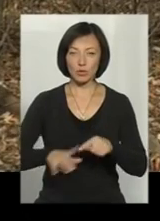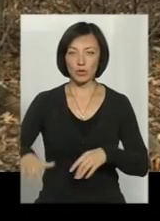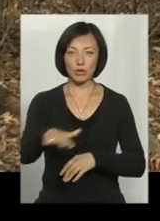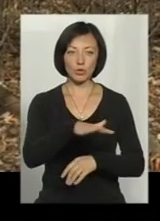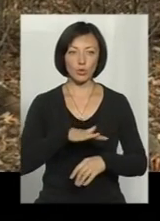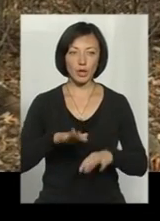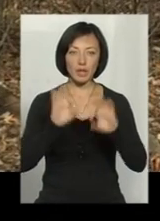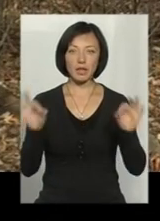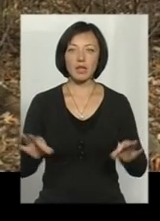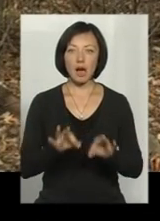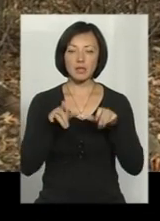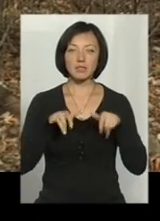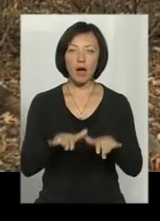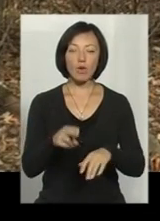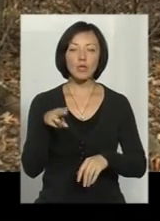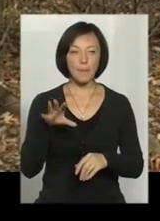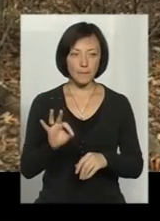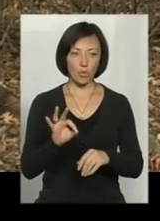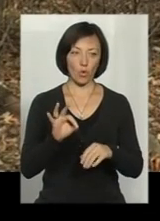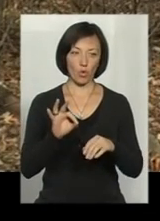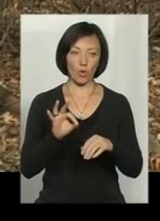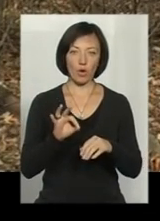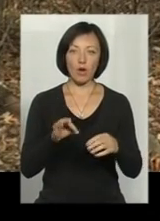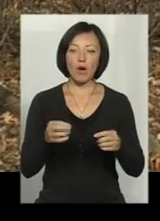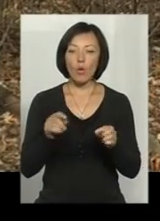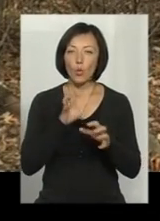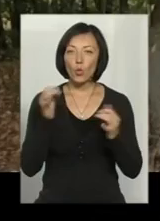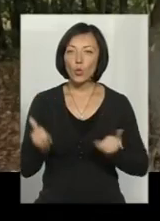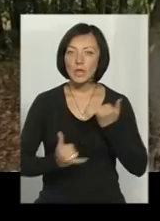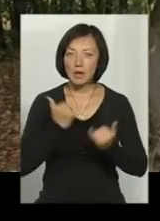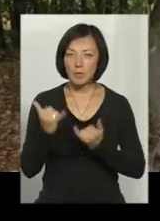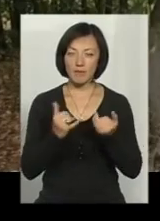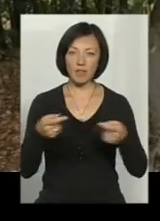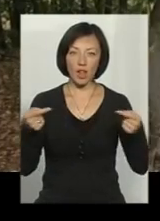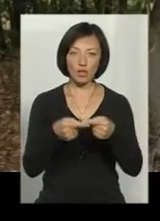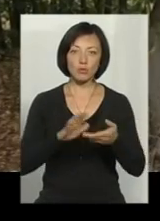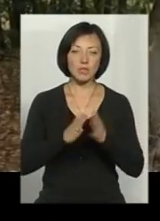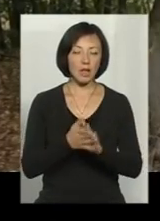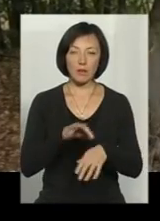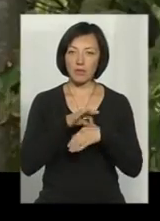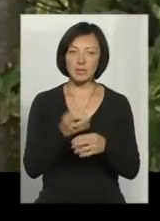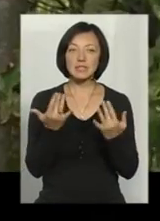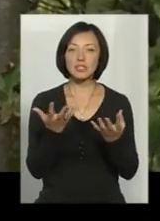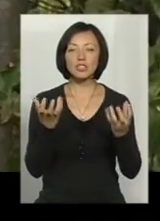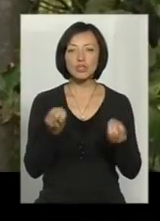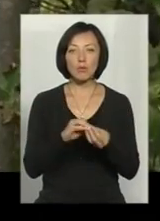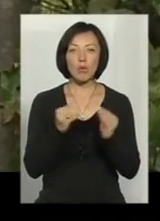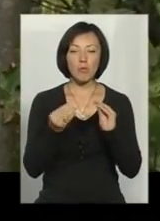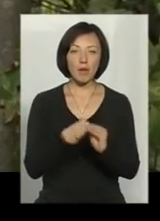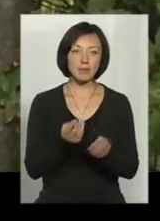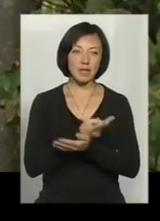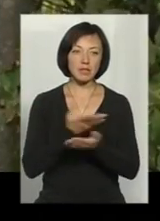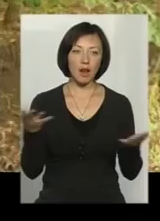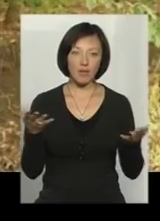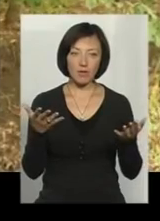ніякі заходи по утриманню в належному стані не проводяться. Скільки ще невирішених проблем криється за яскравою